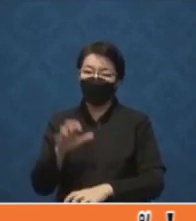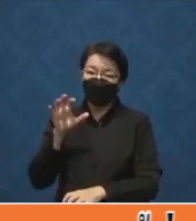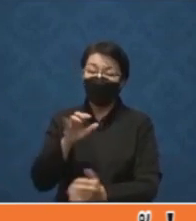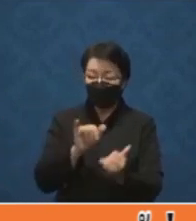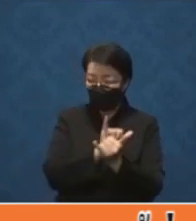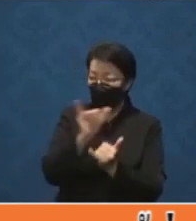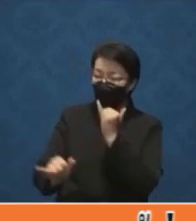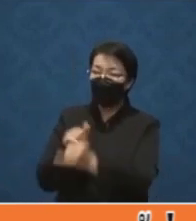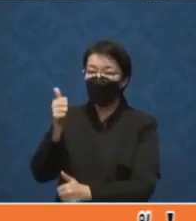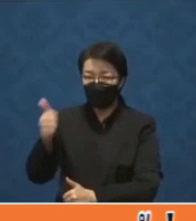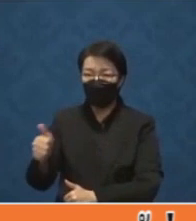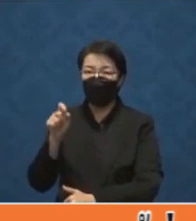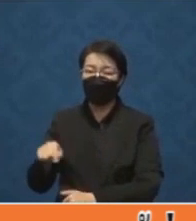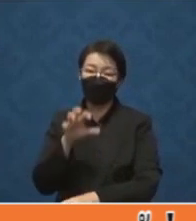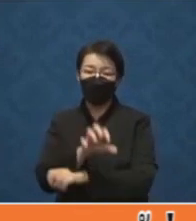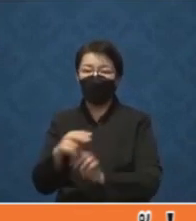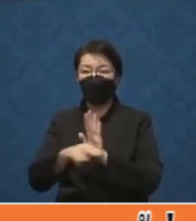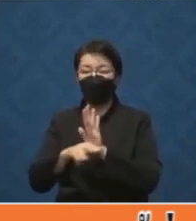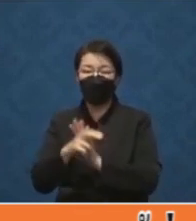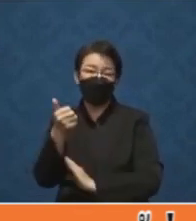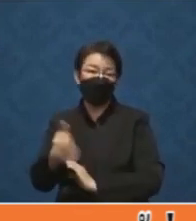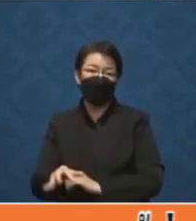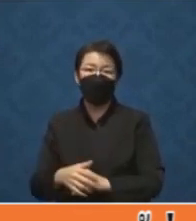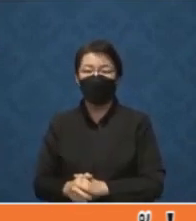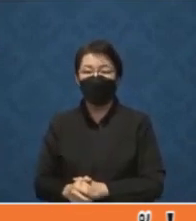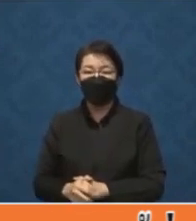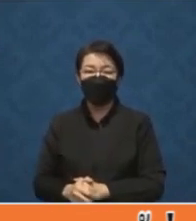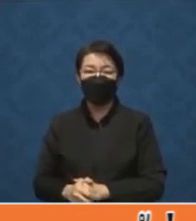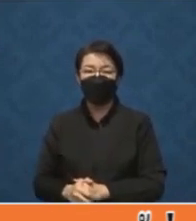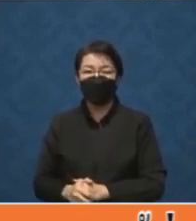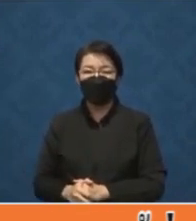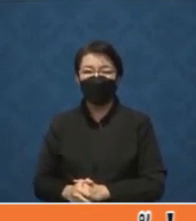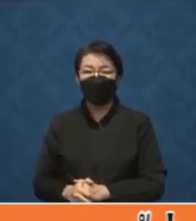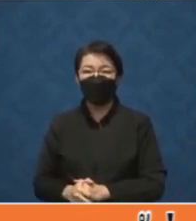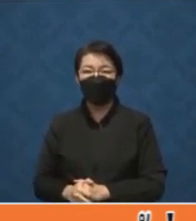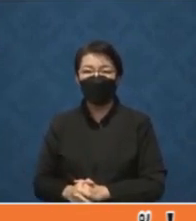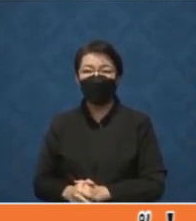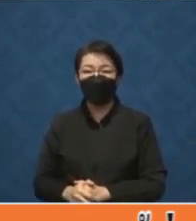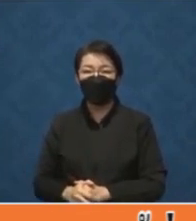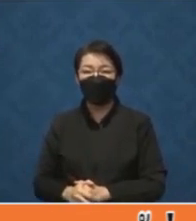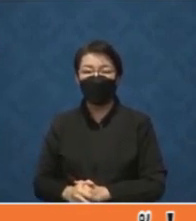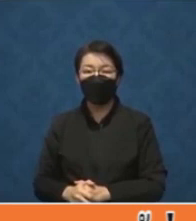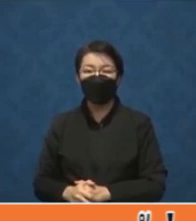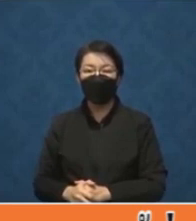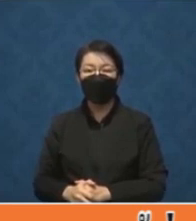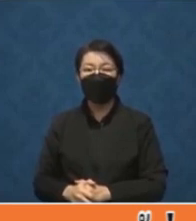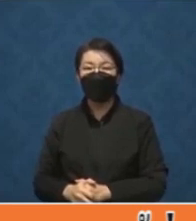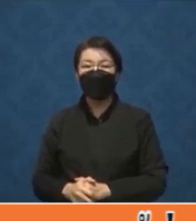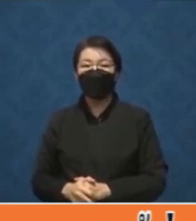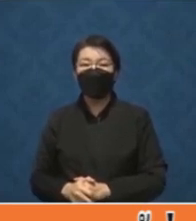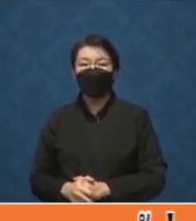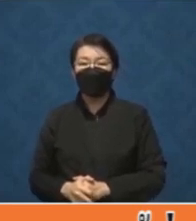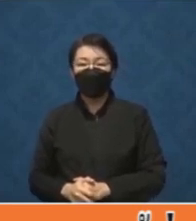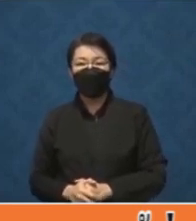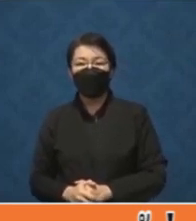ญาติที่จะได้เข้าไปเยี่ยมผู้ถูกควบคุมตัวตามประมวลกฎหมายวิธีพิจารณาความอาญาด้วยท่านประธ